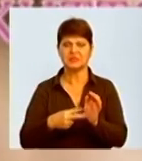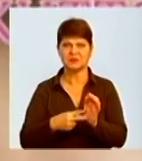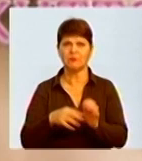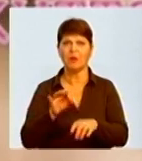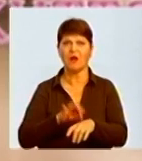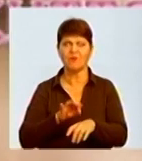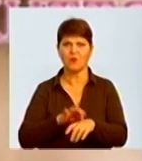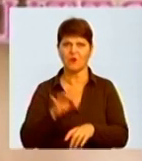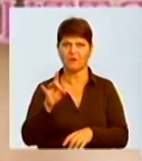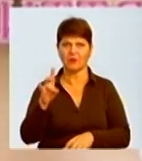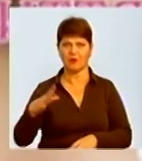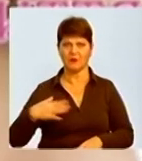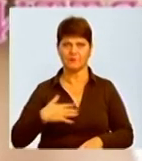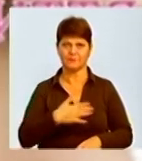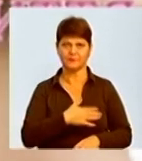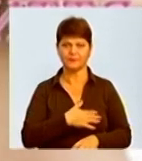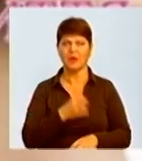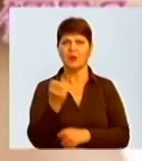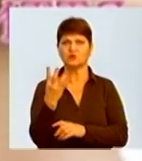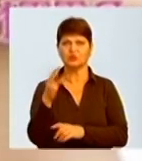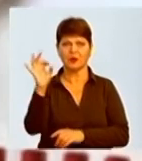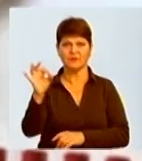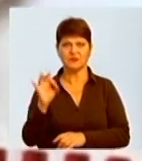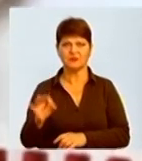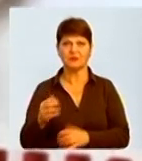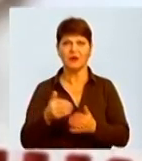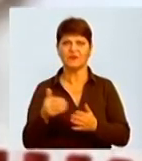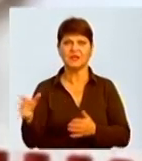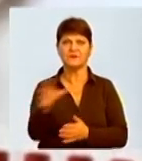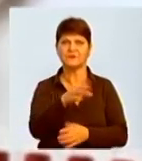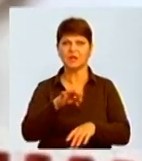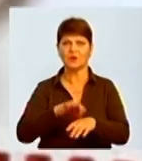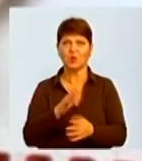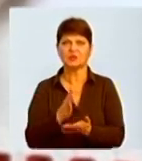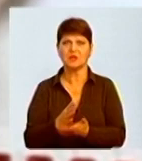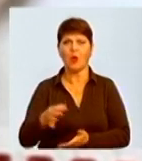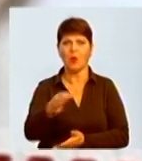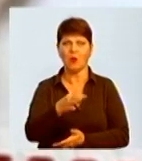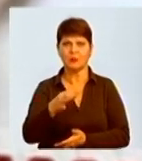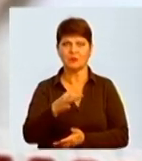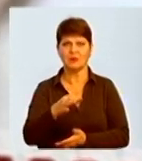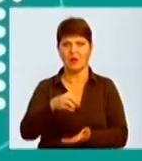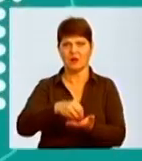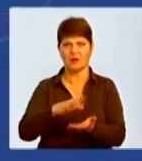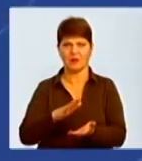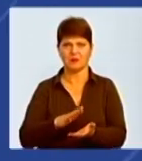раку молочної залози, а це 14% від усіх хворих, які знаходяться в обласному канцеррєєстрі.